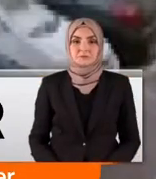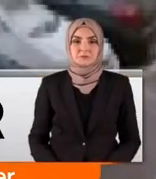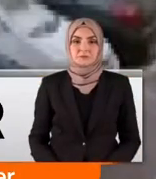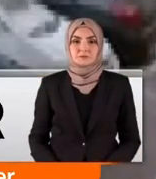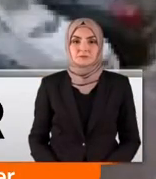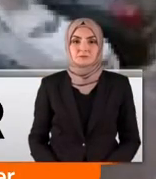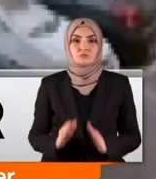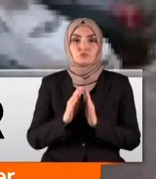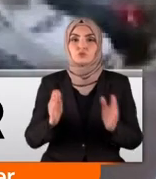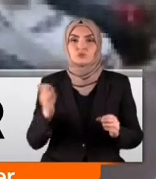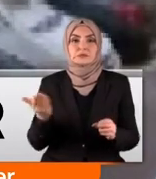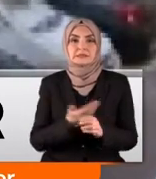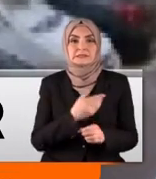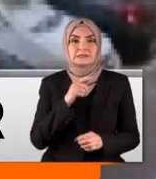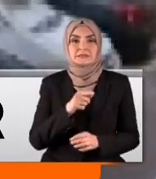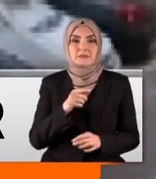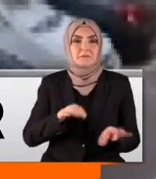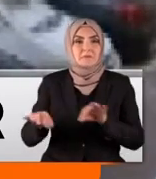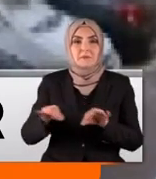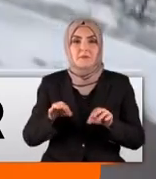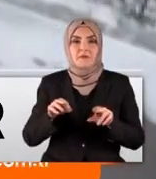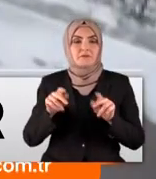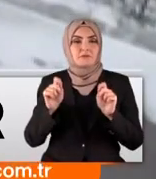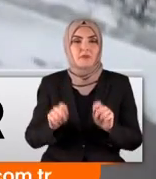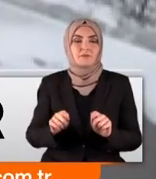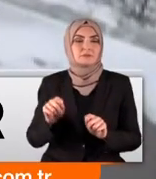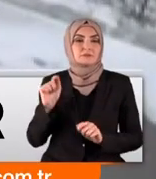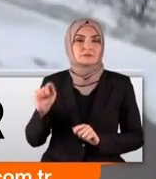büyük yıkımın mimarı bombardımanlar.